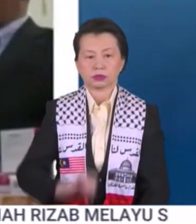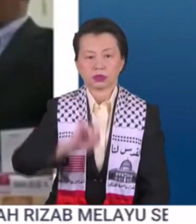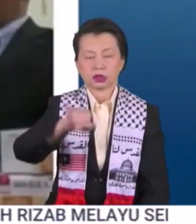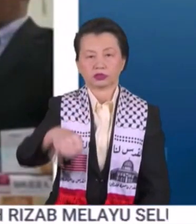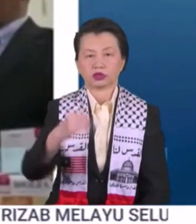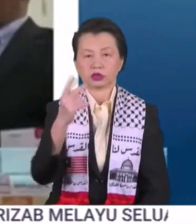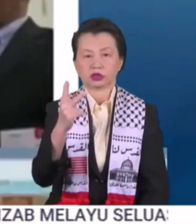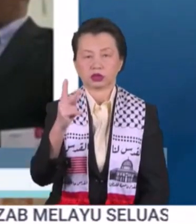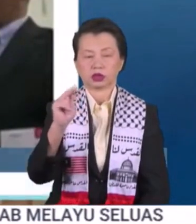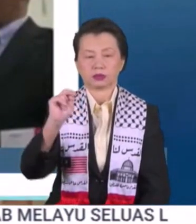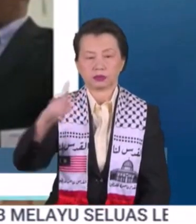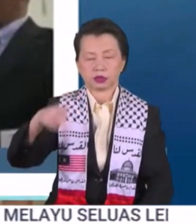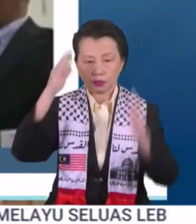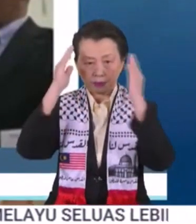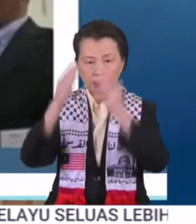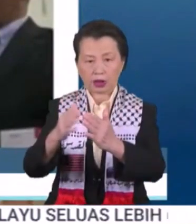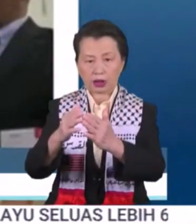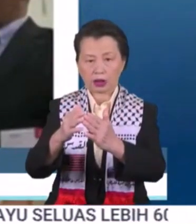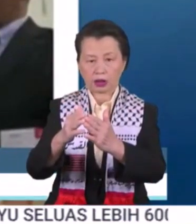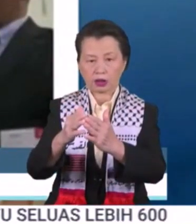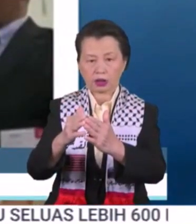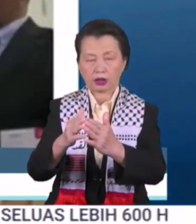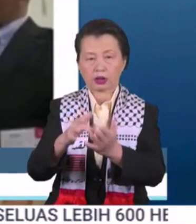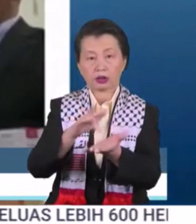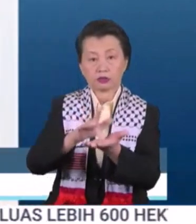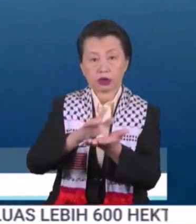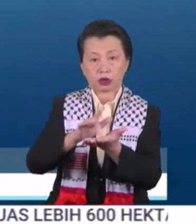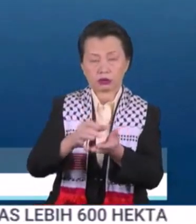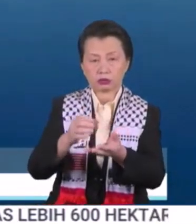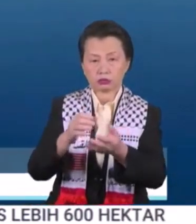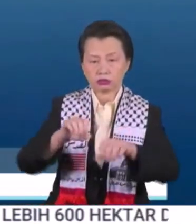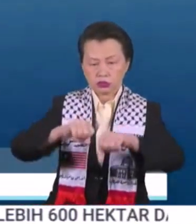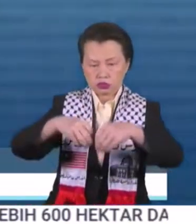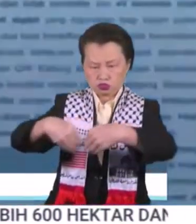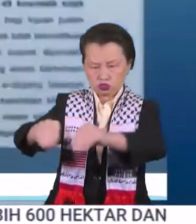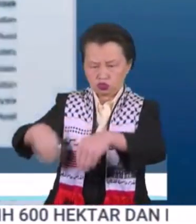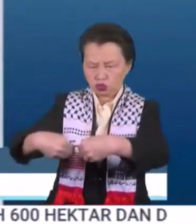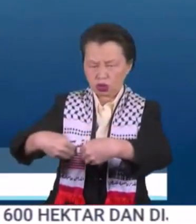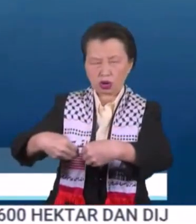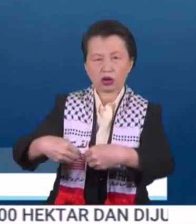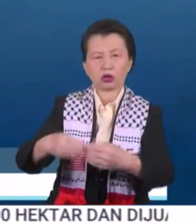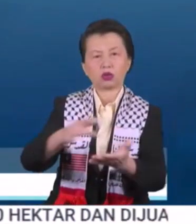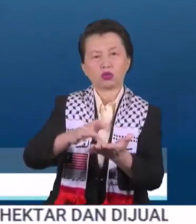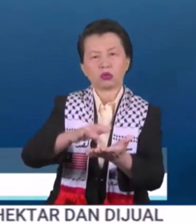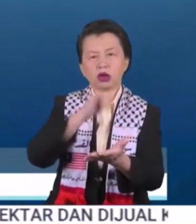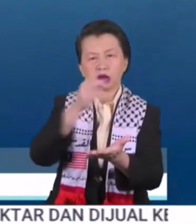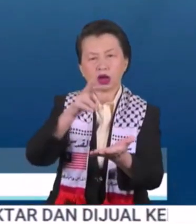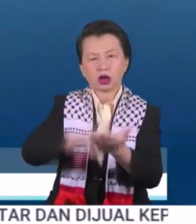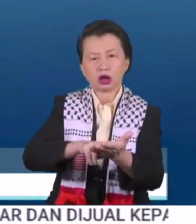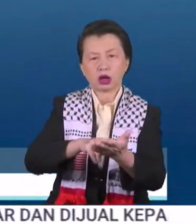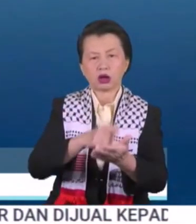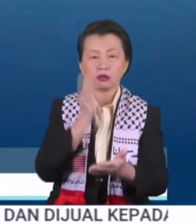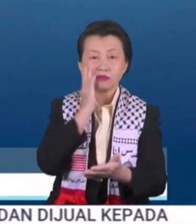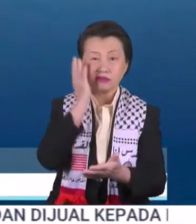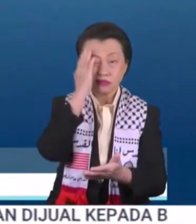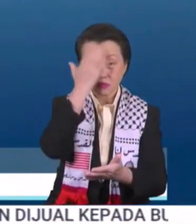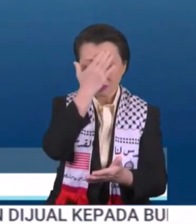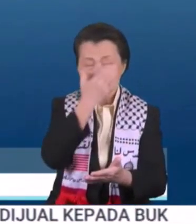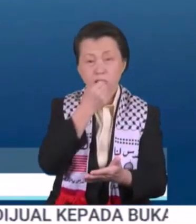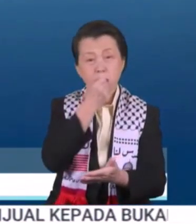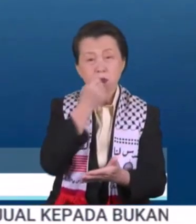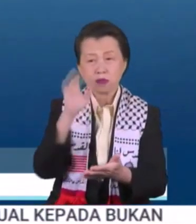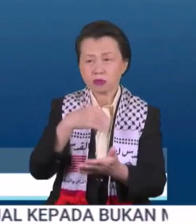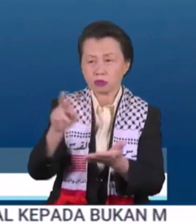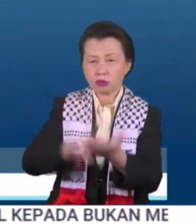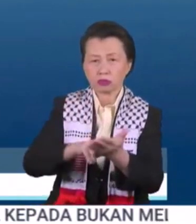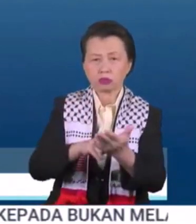Jabatan Kesihatan Negeri Pahang menerusi cawangan penguatkuasaan farmasi membongkar penjualan ubat tidak berdaftar dan kosmetik tidak bernotifikasi